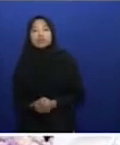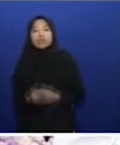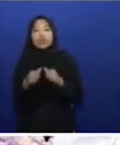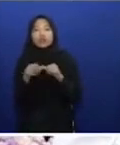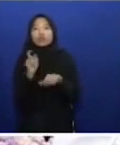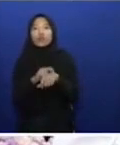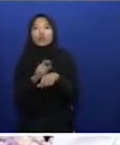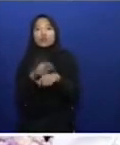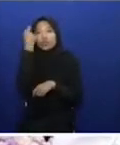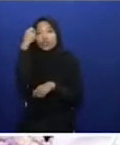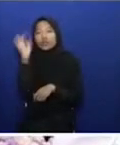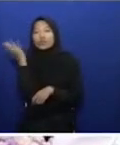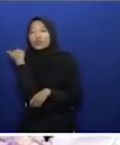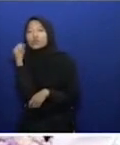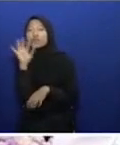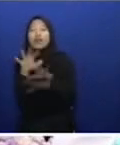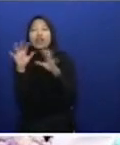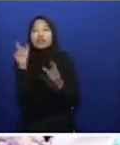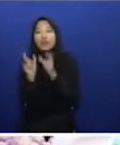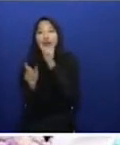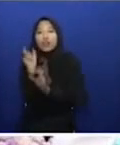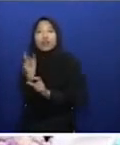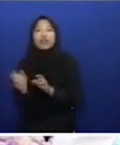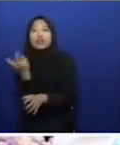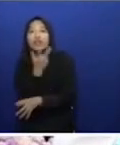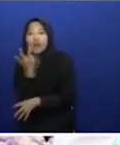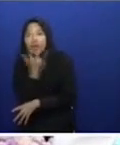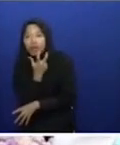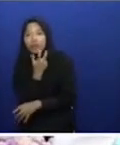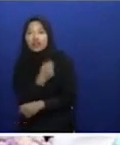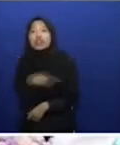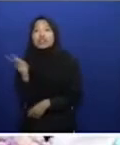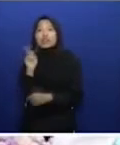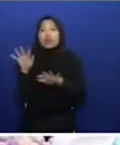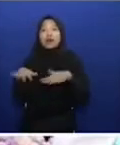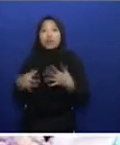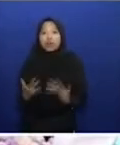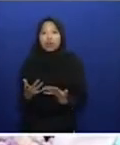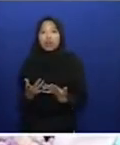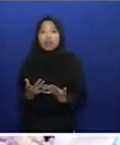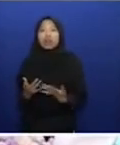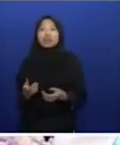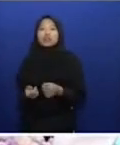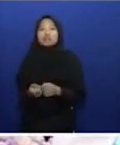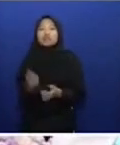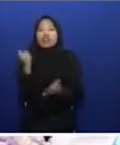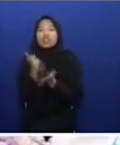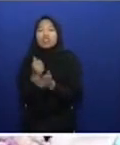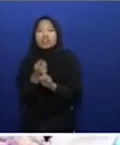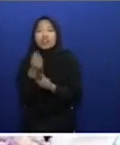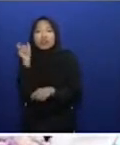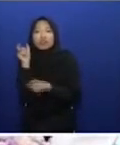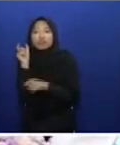menertawai saya. Menghina saya. Karena saya bukan anak siapa-siapa. Begitu setelah saya